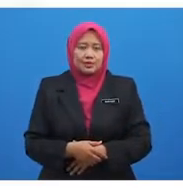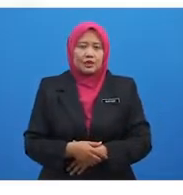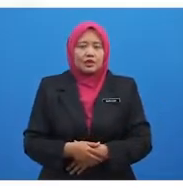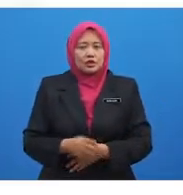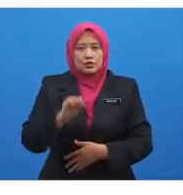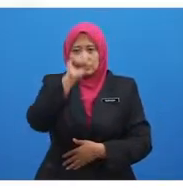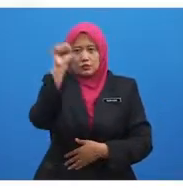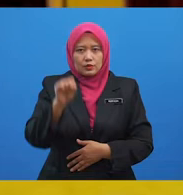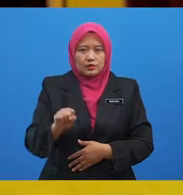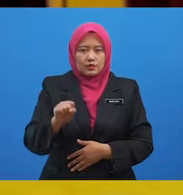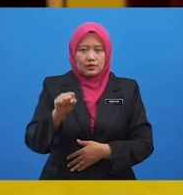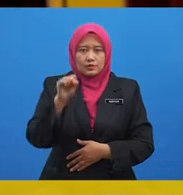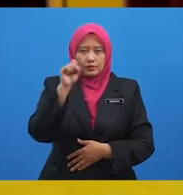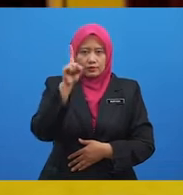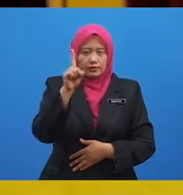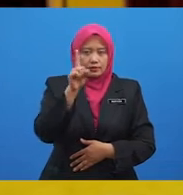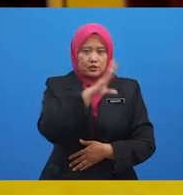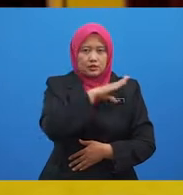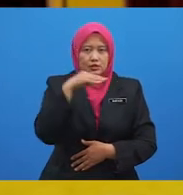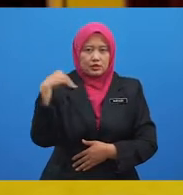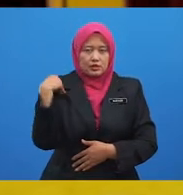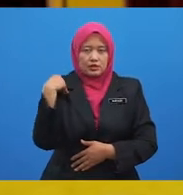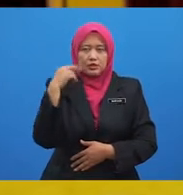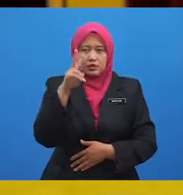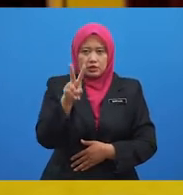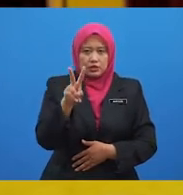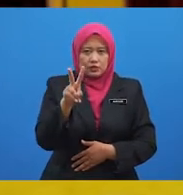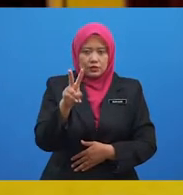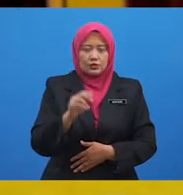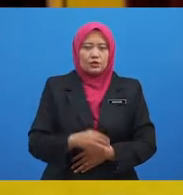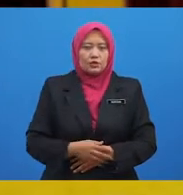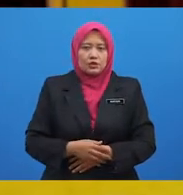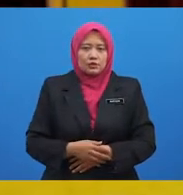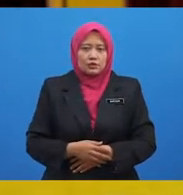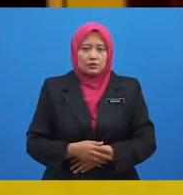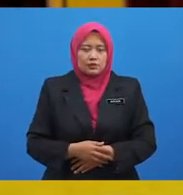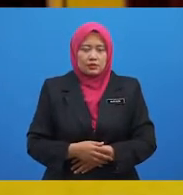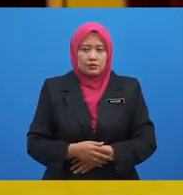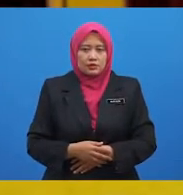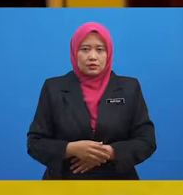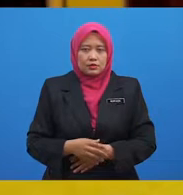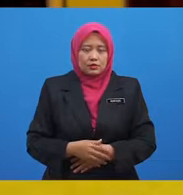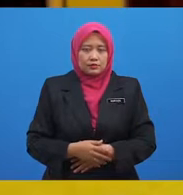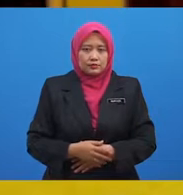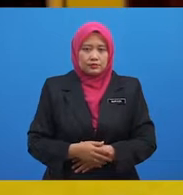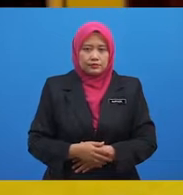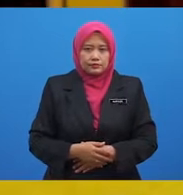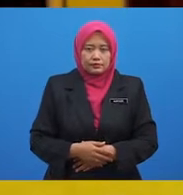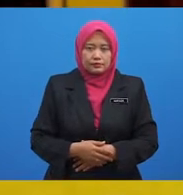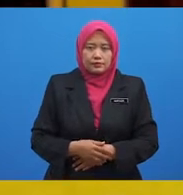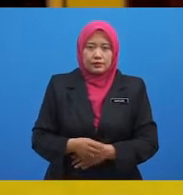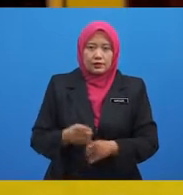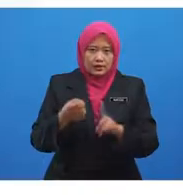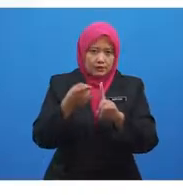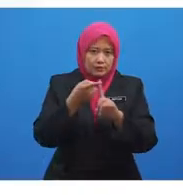Soalan pertama dan soalan kedua yang akan cikgu kemukakan merupakan soalan pemahaman berdasarkan petikan